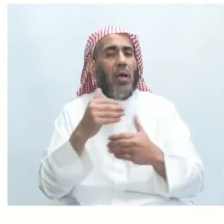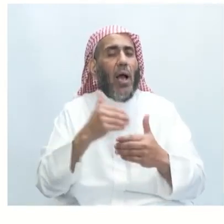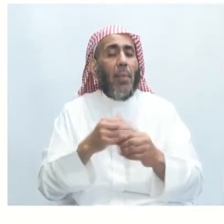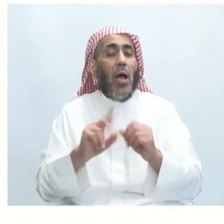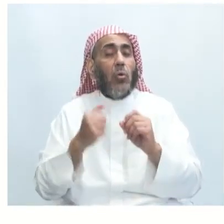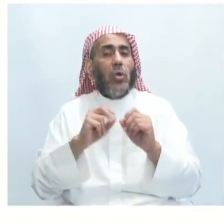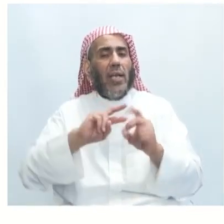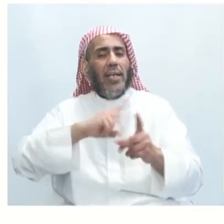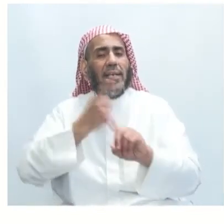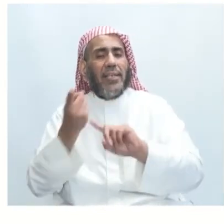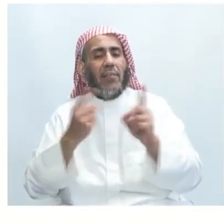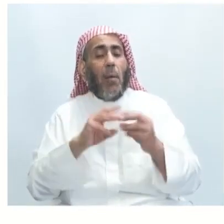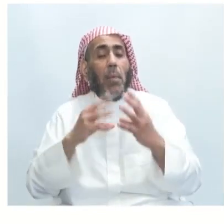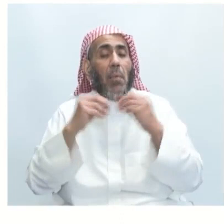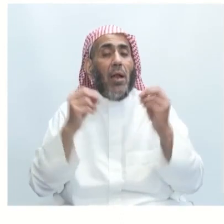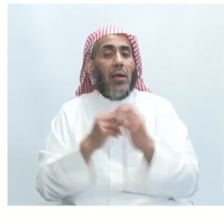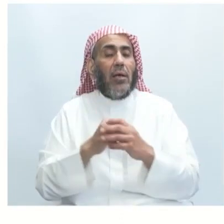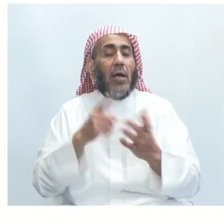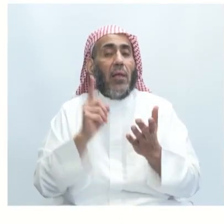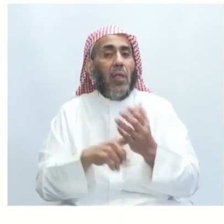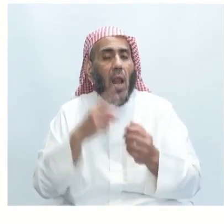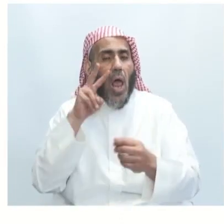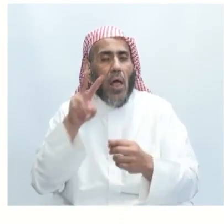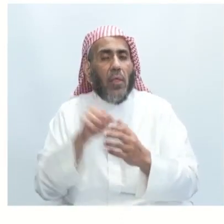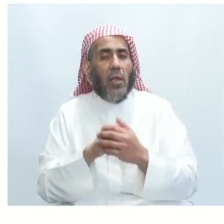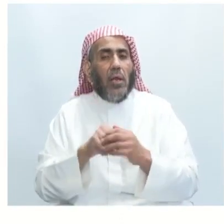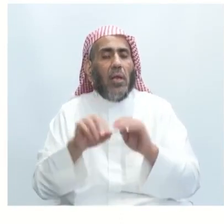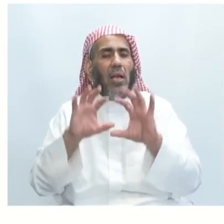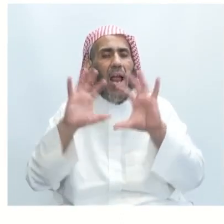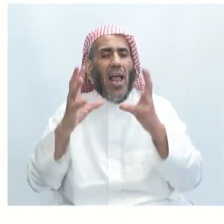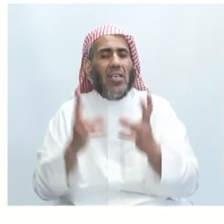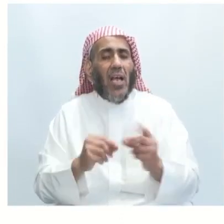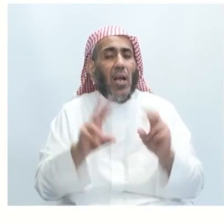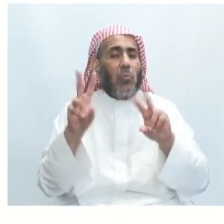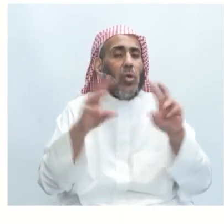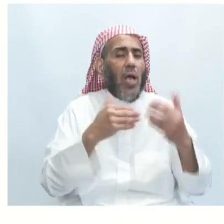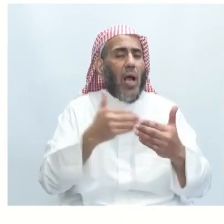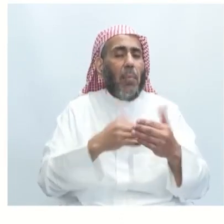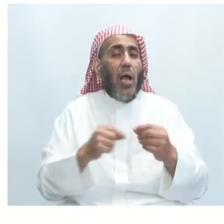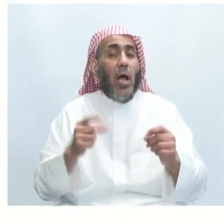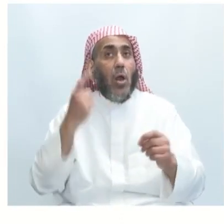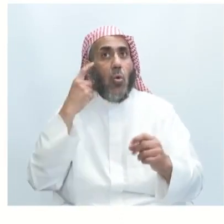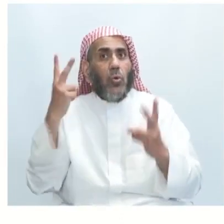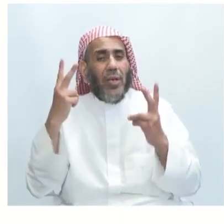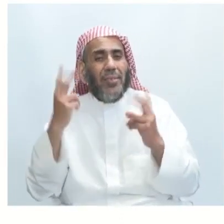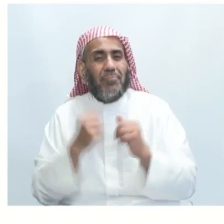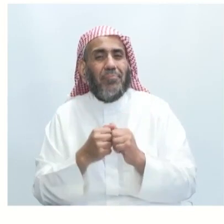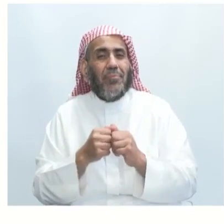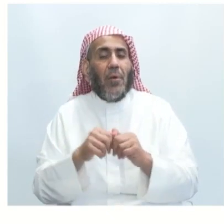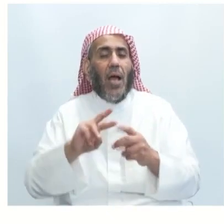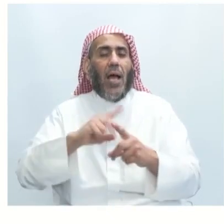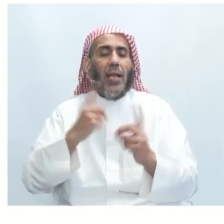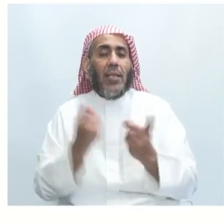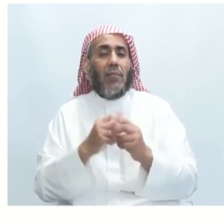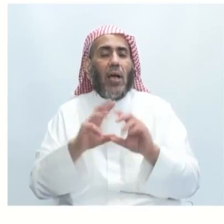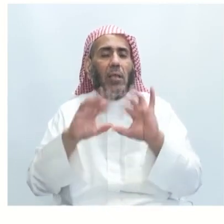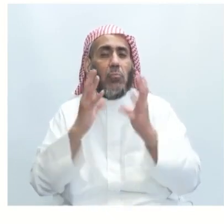ندرك الاختلافات اي بمعنى ان لاحظنا الاشكال المتشابهه قبل ان ندرك ابناء وبنات الطلاب الاختلاف